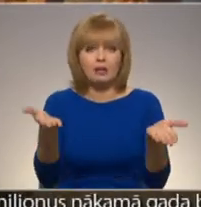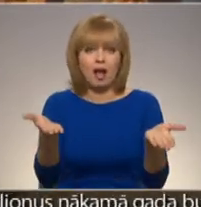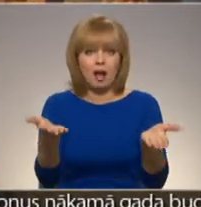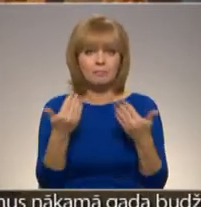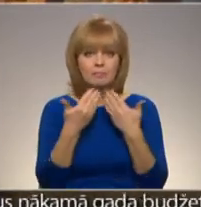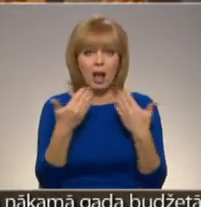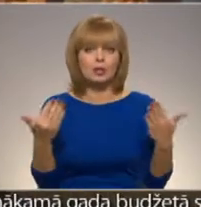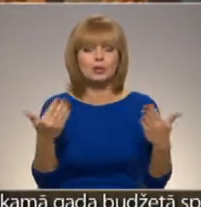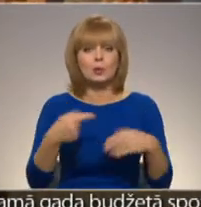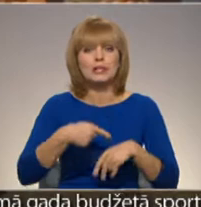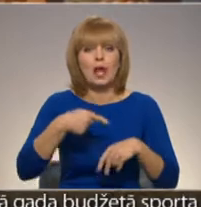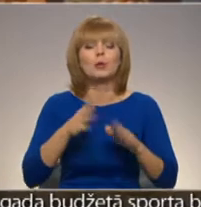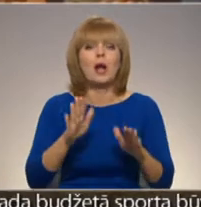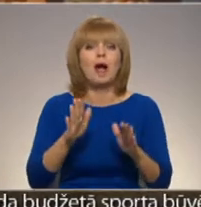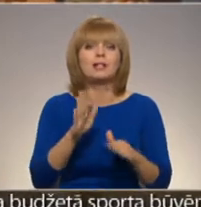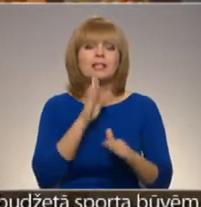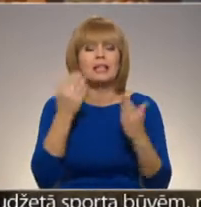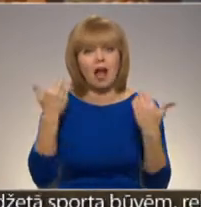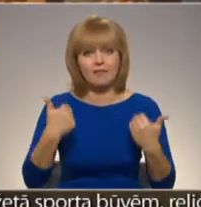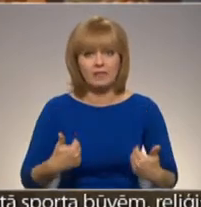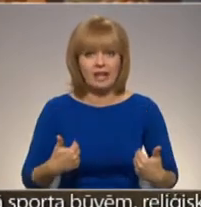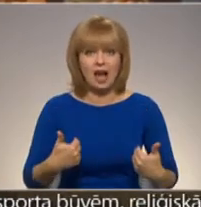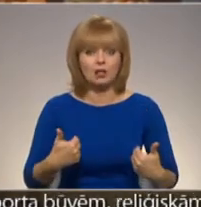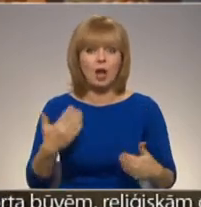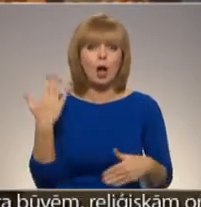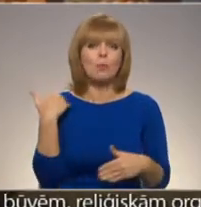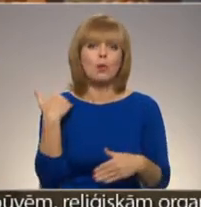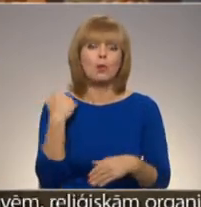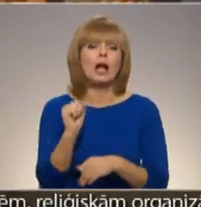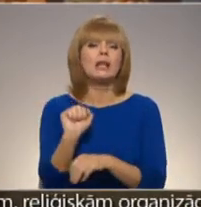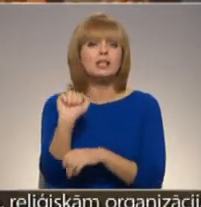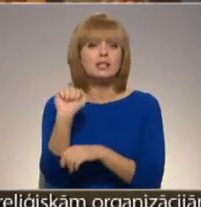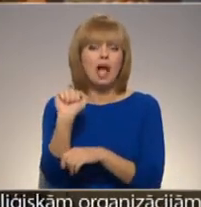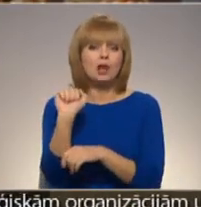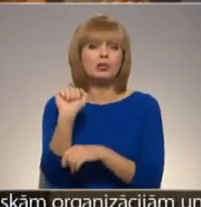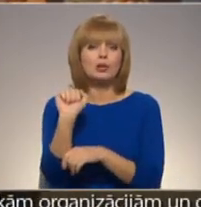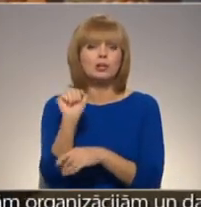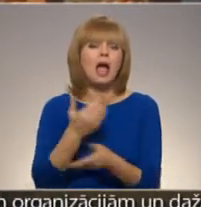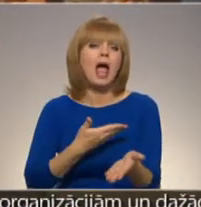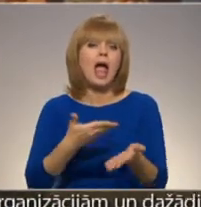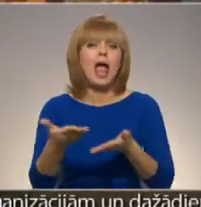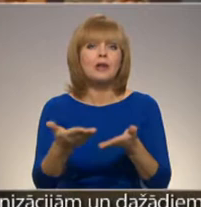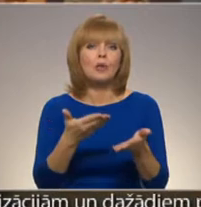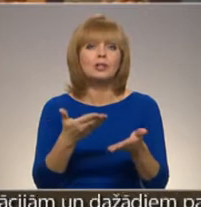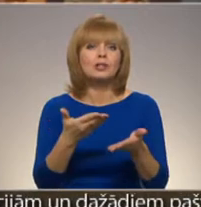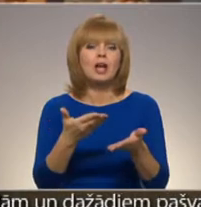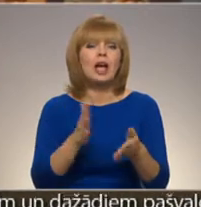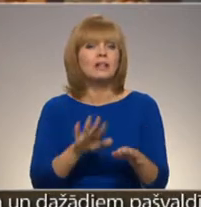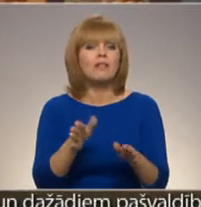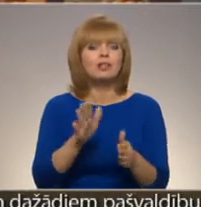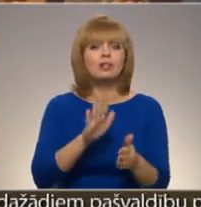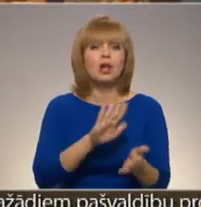arī sajūtos kā sieviete. Es jūtu, ka man muguri iztaisnojās, eju šūpojoties pa